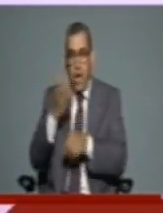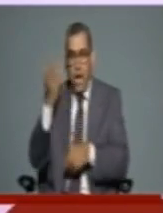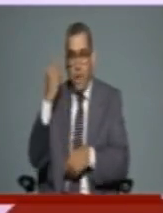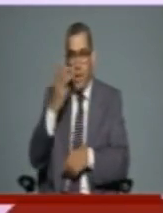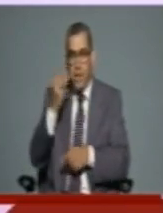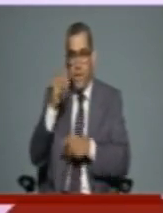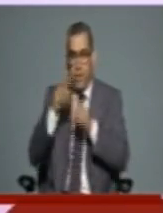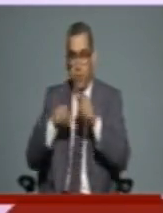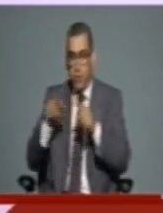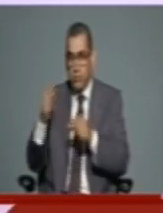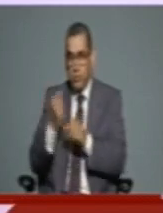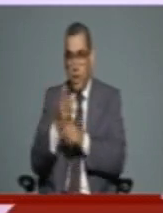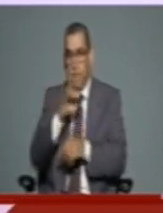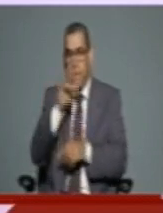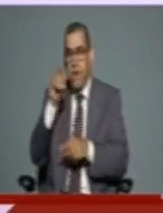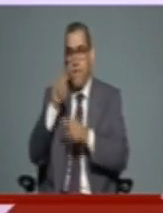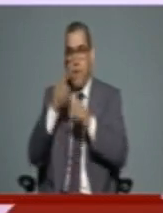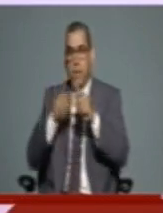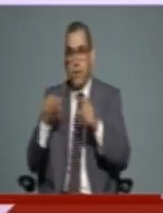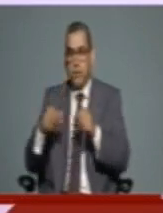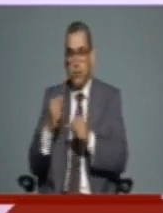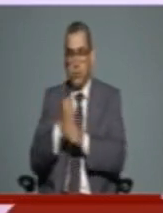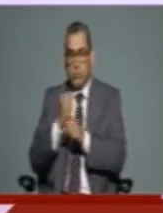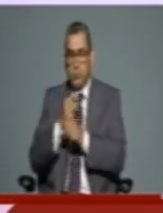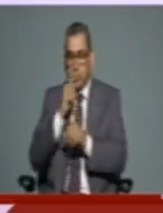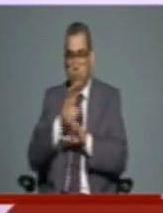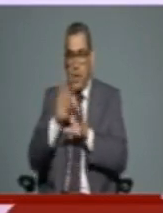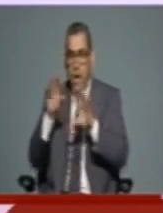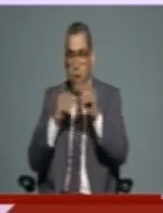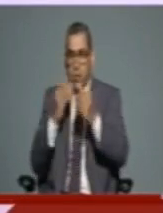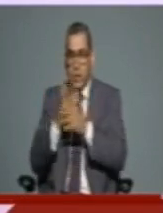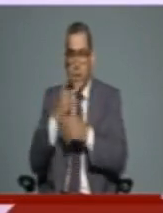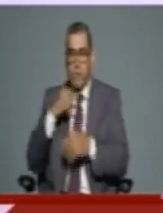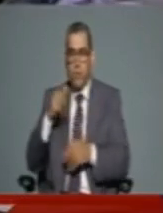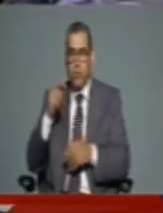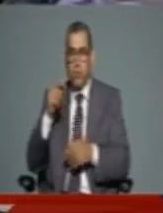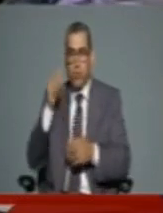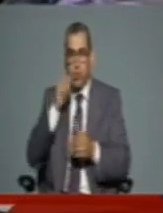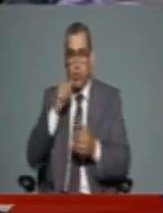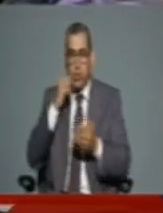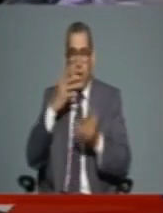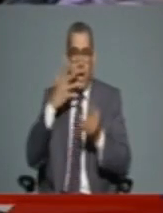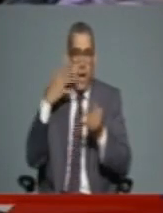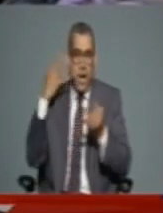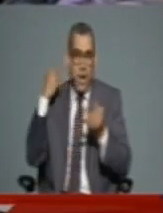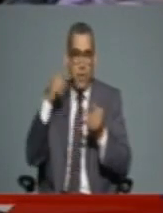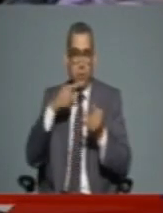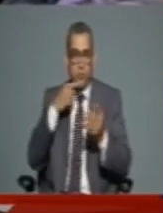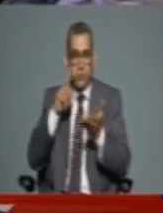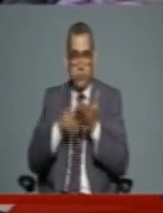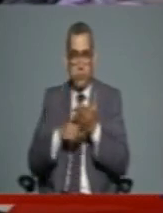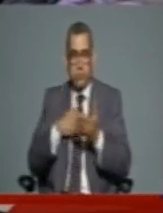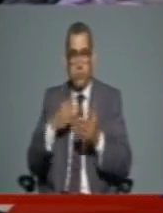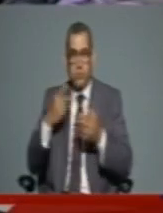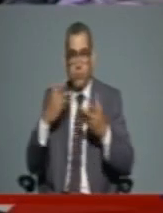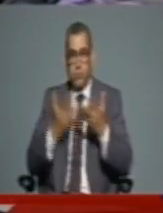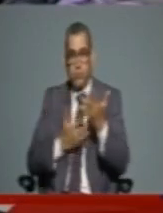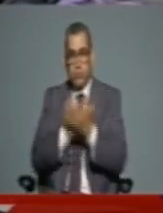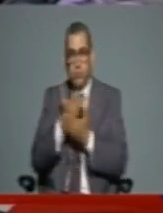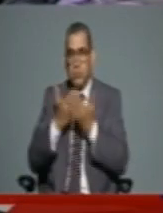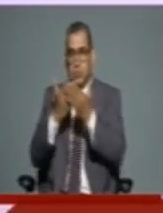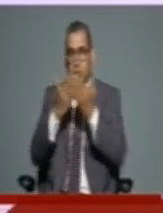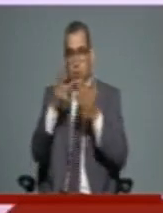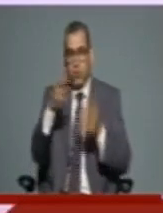بيشتغل ب100%. السبب طبعا احتياجات السودان وليبيا، واحنا مغطينها بدرجة عالية جدا.